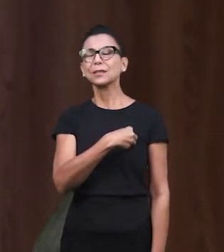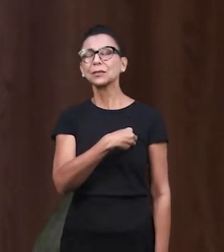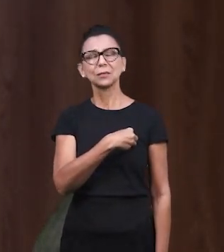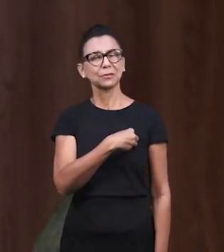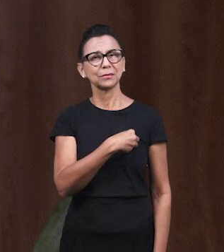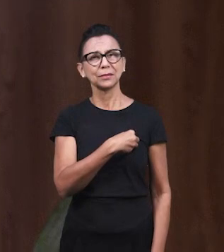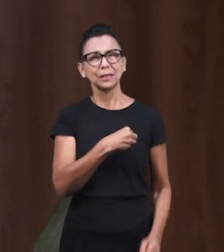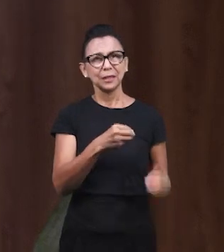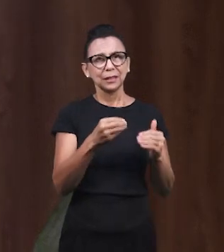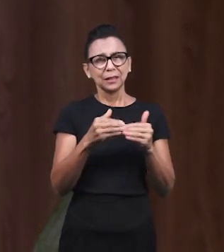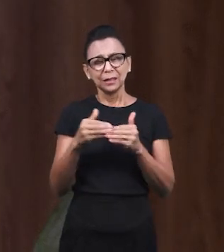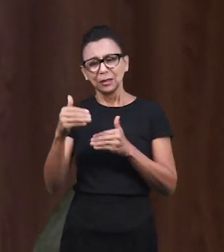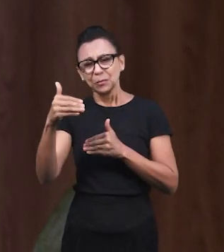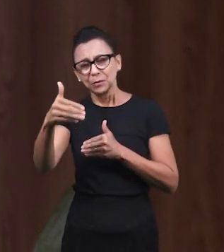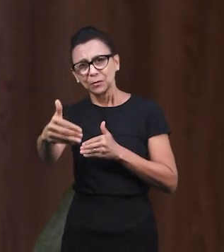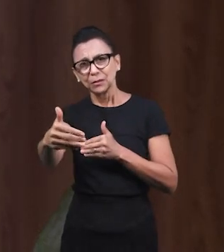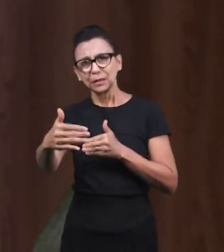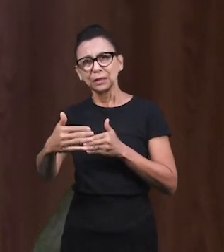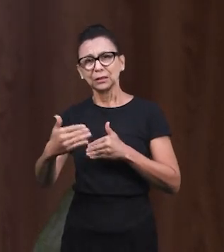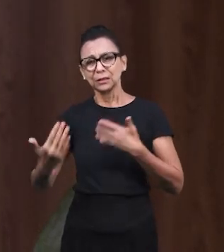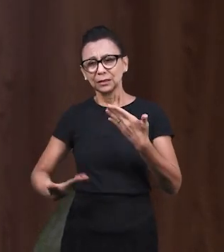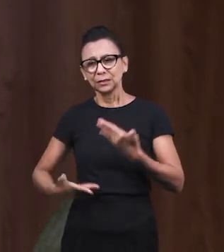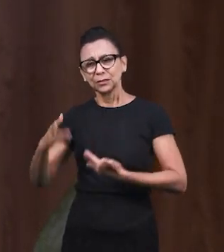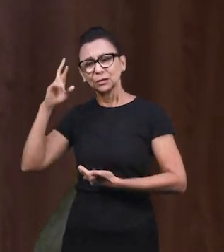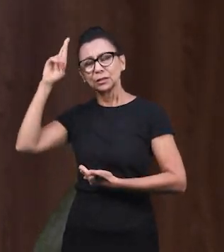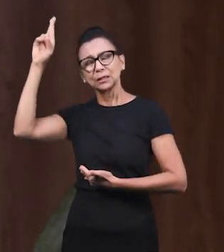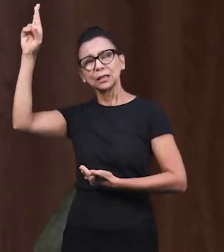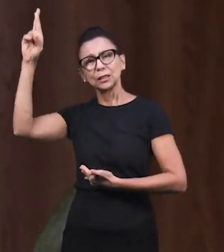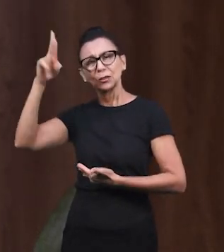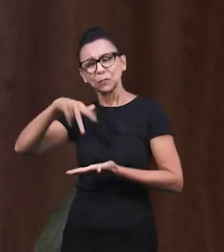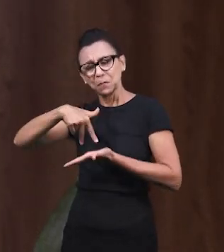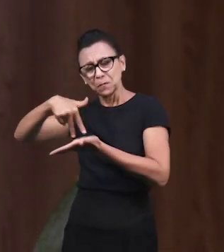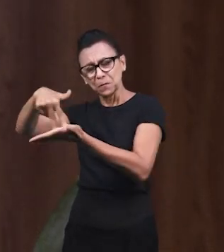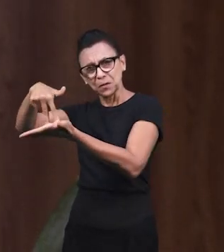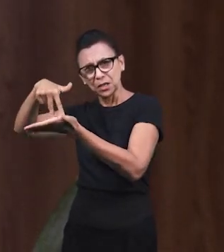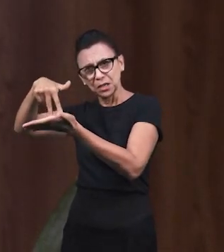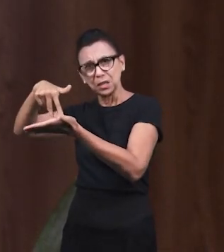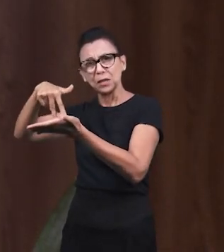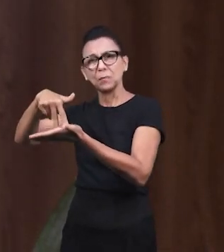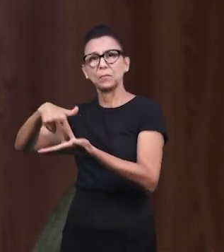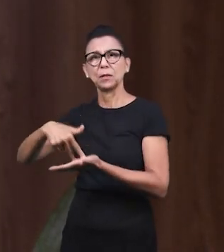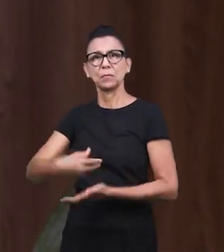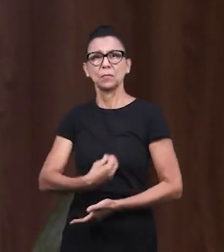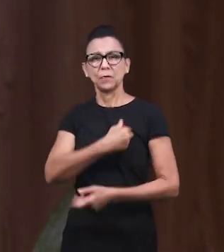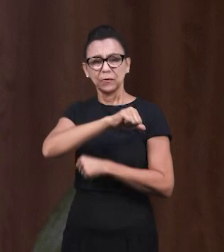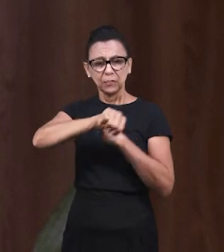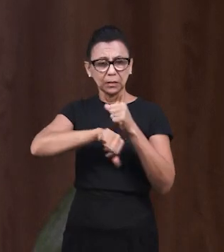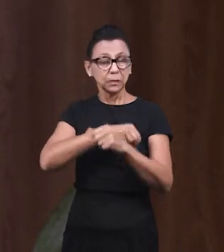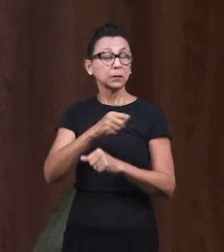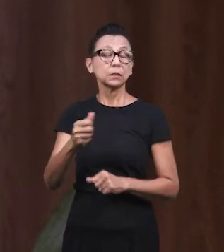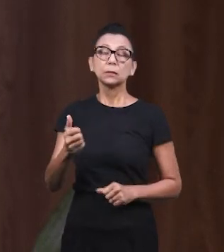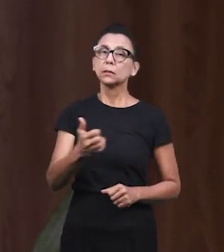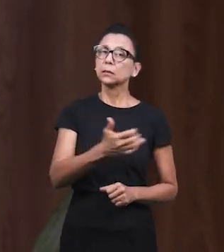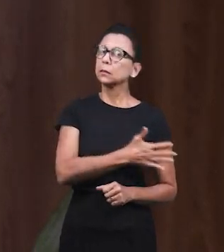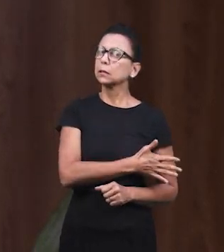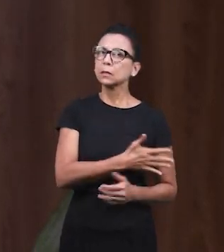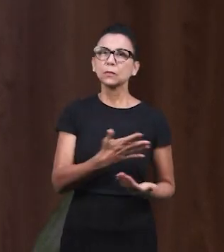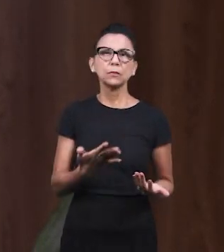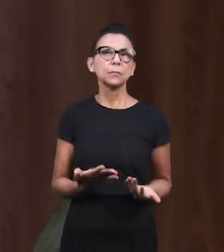et se donner complètement au Seigneur en marchant dans sa présence, dans une vie nouvelle, transformée par Jésus,